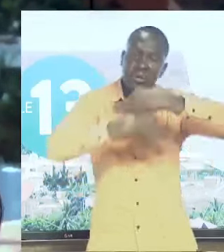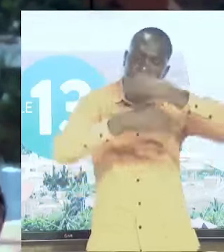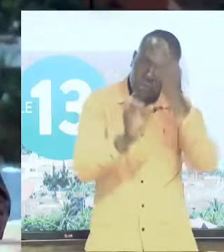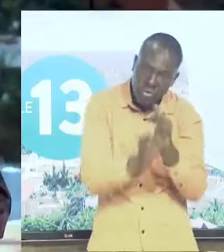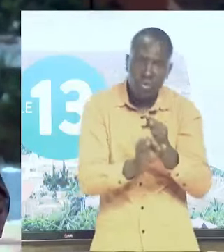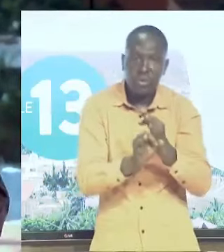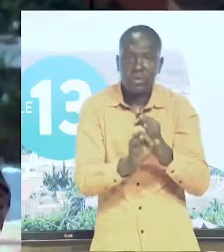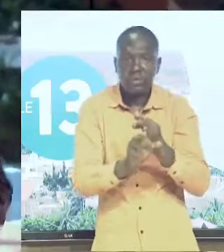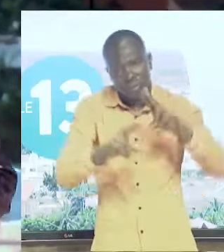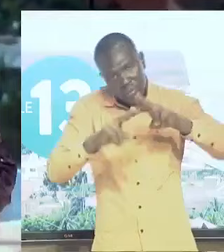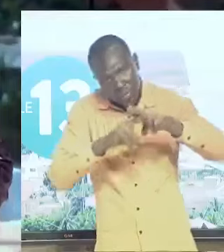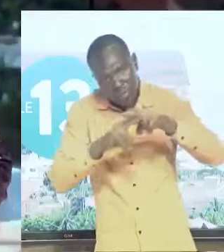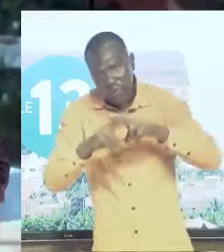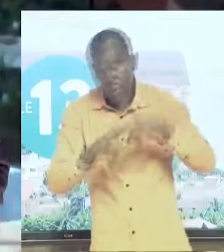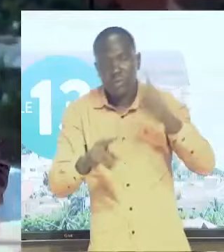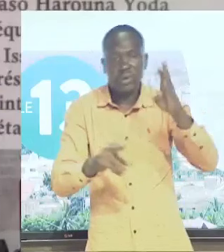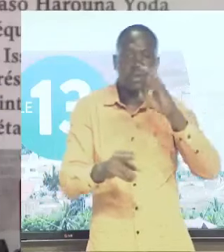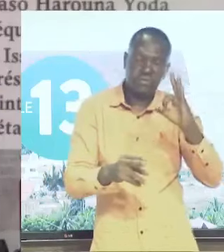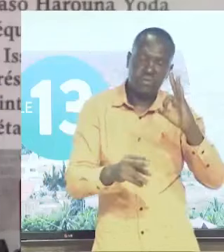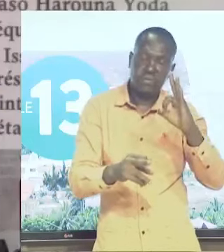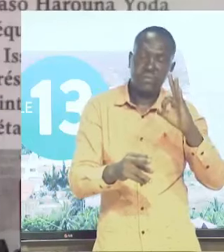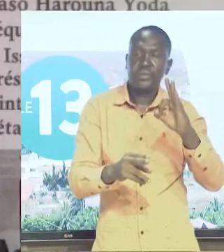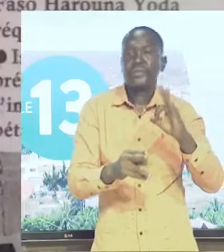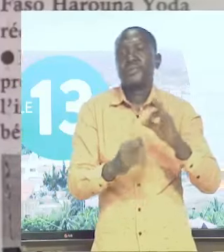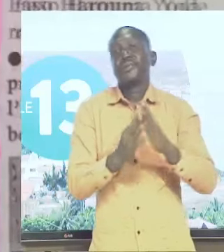rails au Burkina. Bienvenue dans ça.